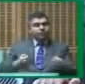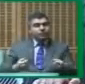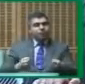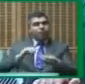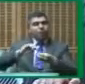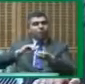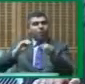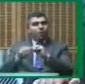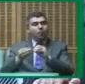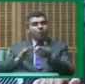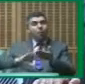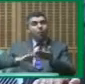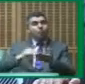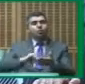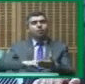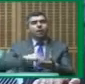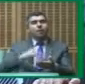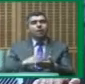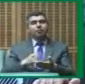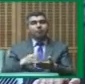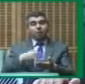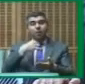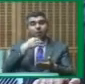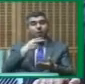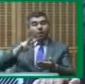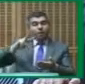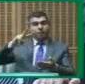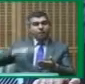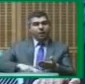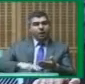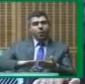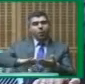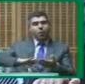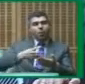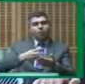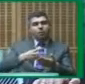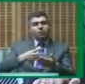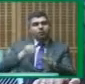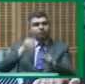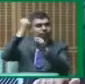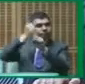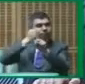الشباب، ونلح على مزيد من الاهتمام بحامل الشهادات العليا،